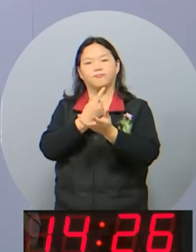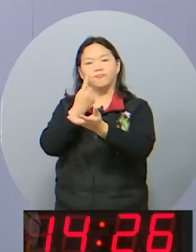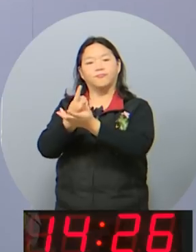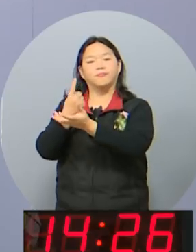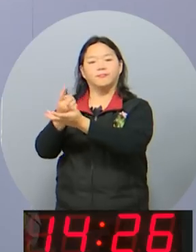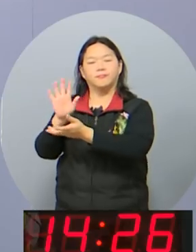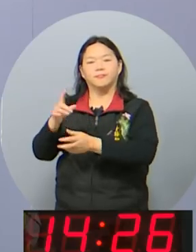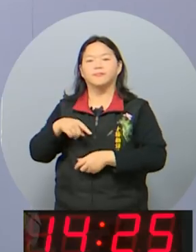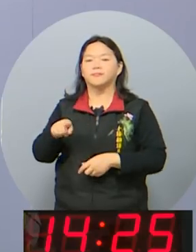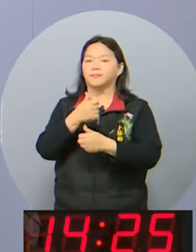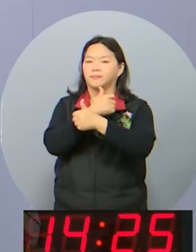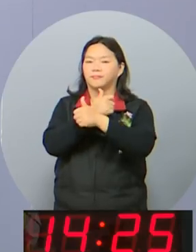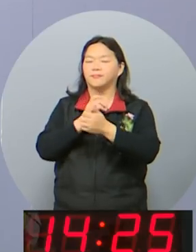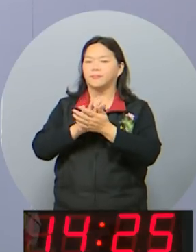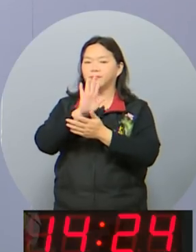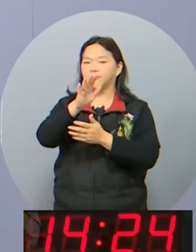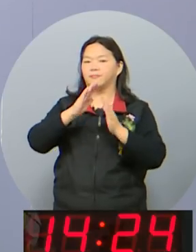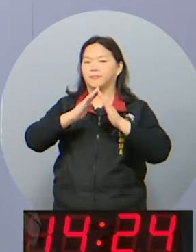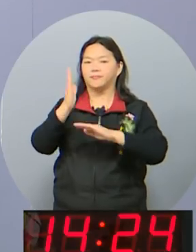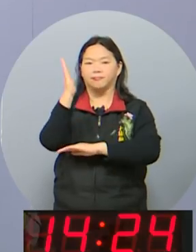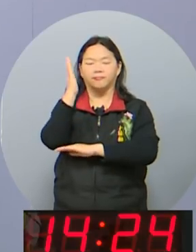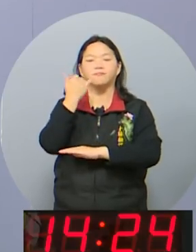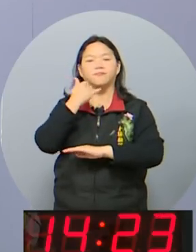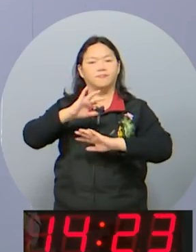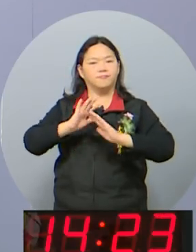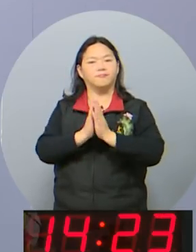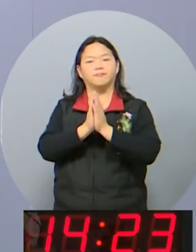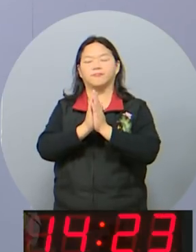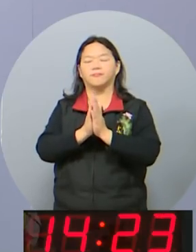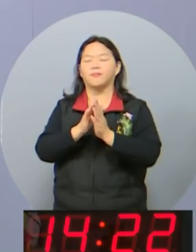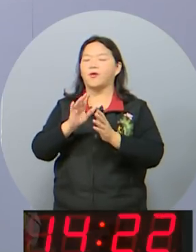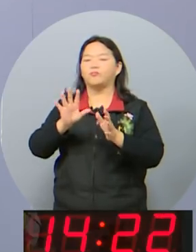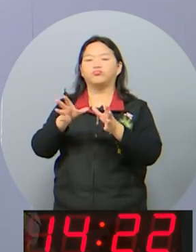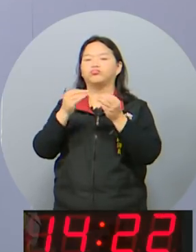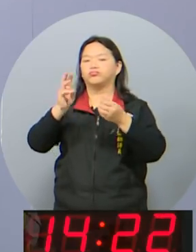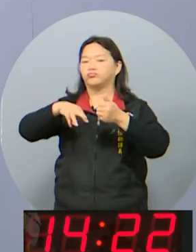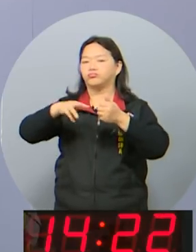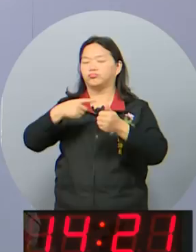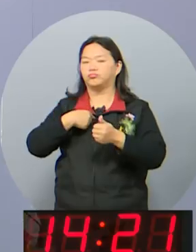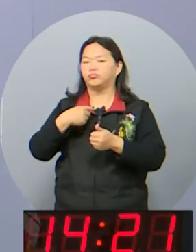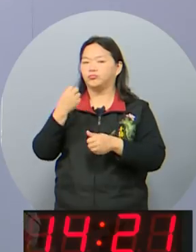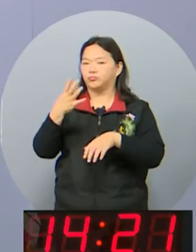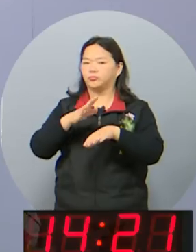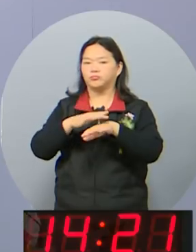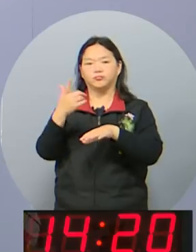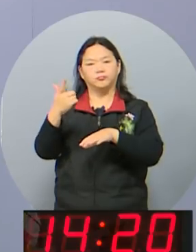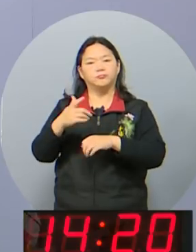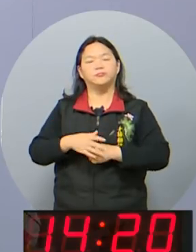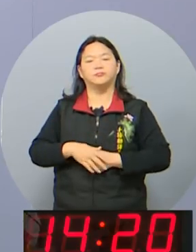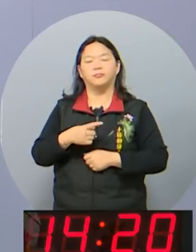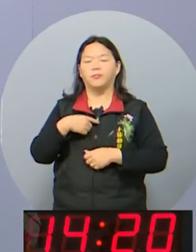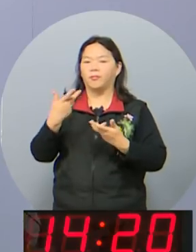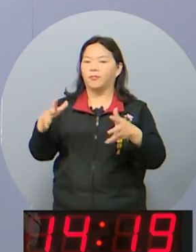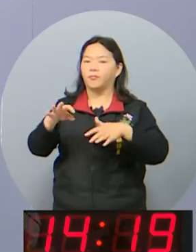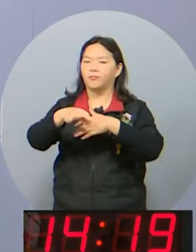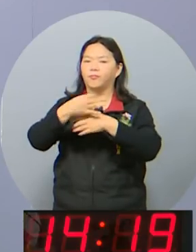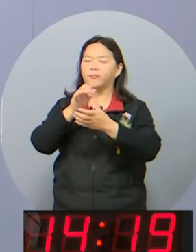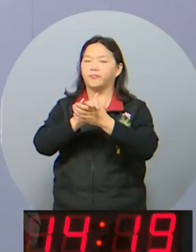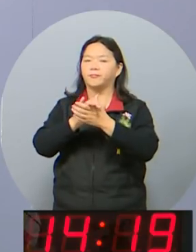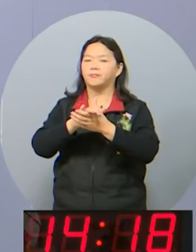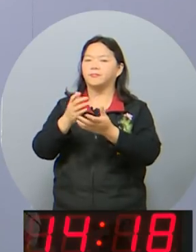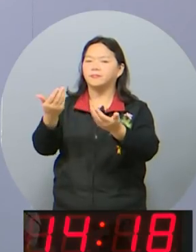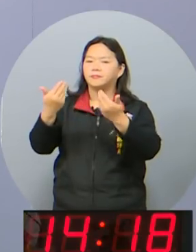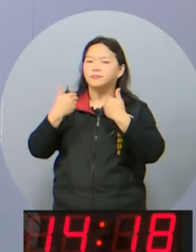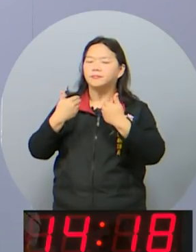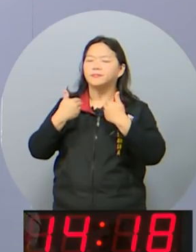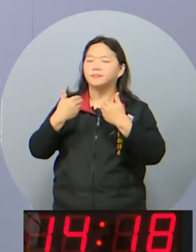历让我未来在市政上，我很快就能够上手，不用再训练的。那很多的乡亲都会来找我们，